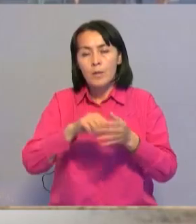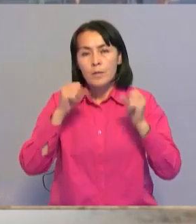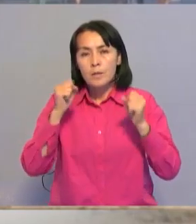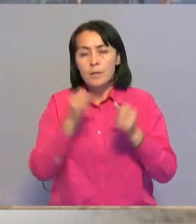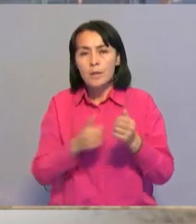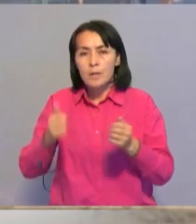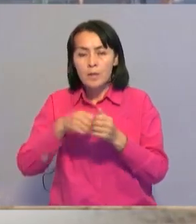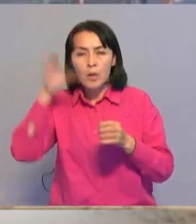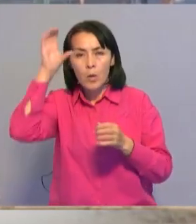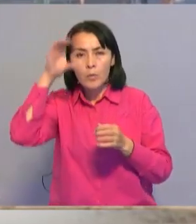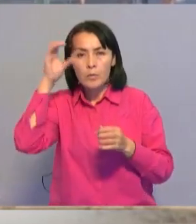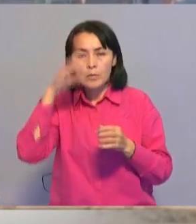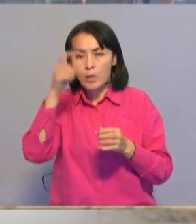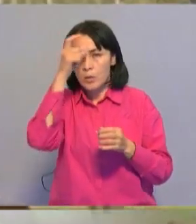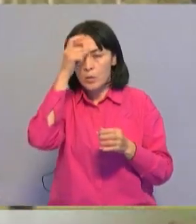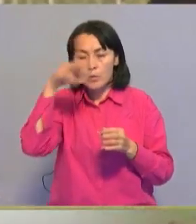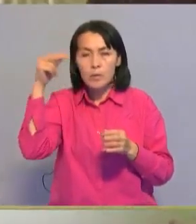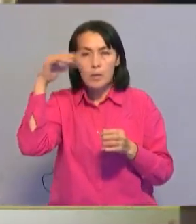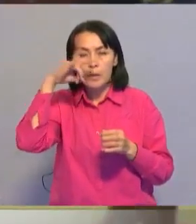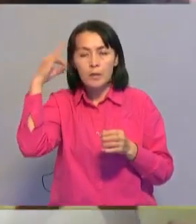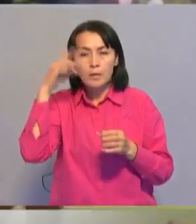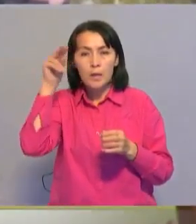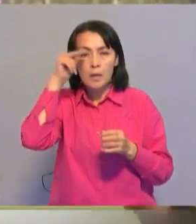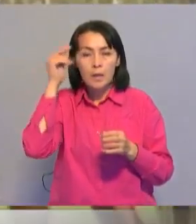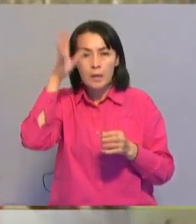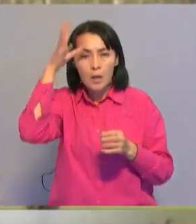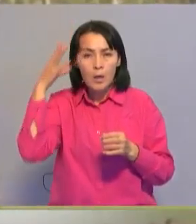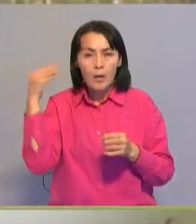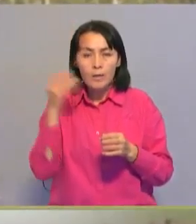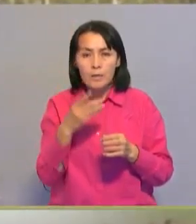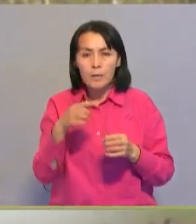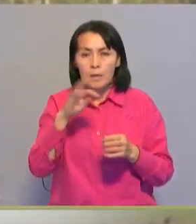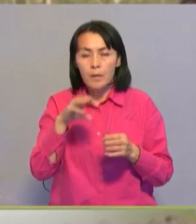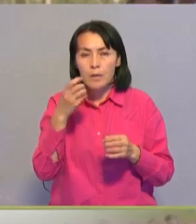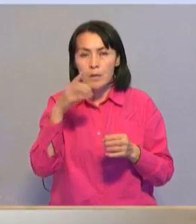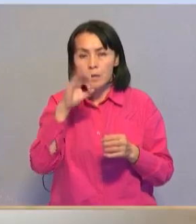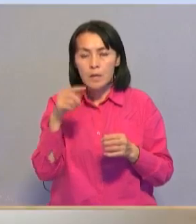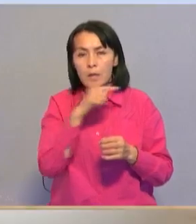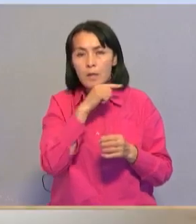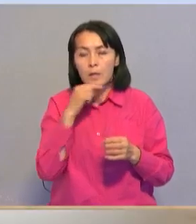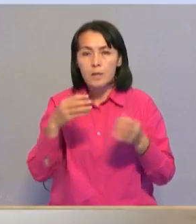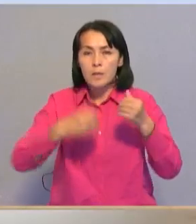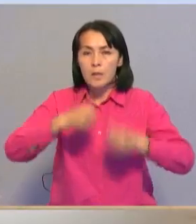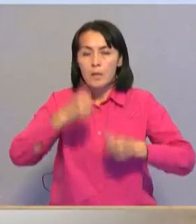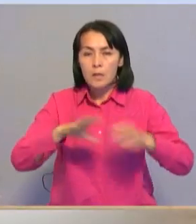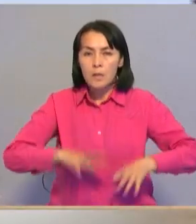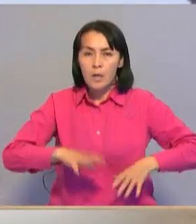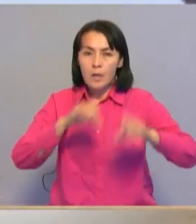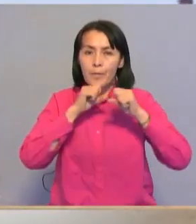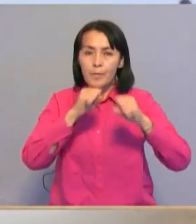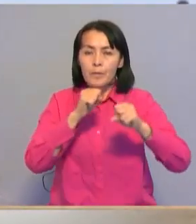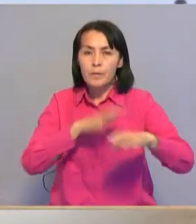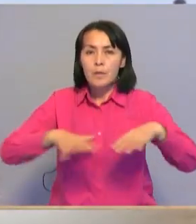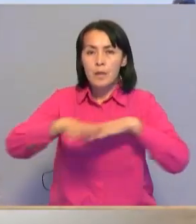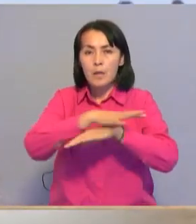спортсмены из соседних Узбекистана, Турции, Кыргызстана, Китая и Монголии, Венгрии, США и России. А соревнования Кокпар пройдут на